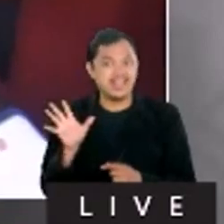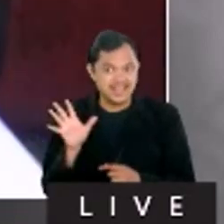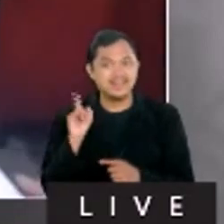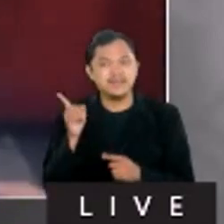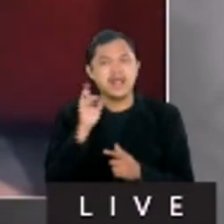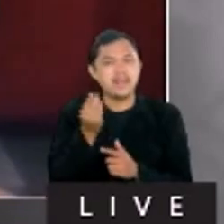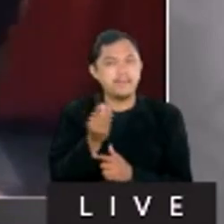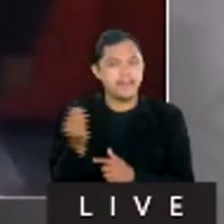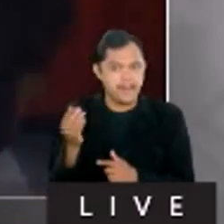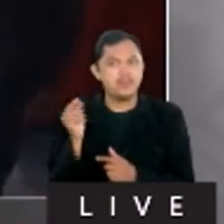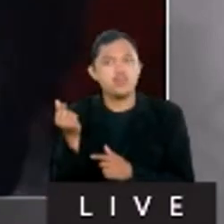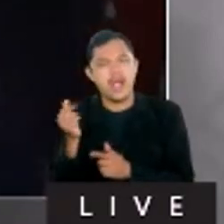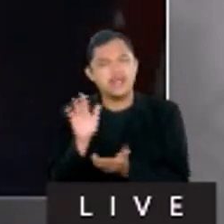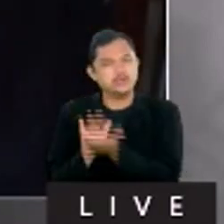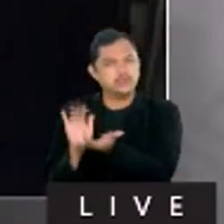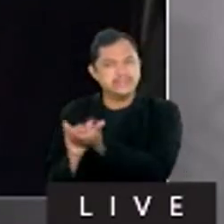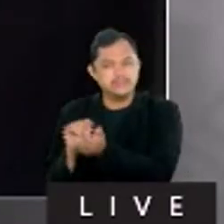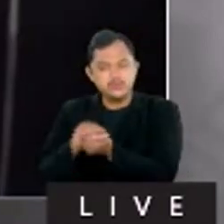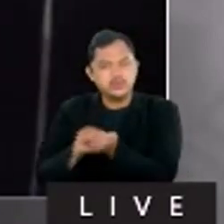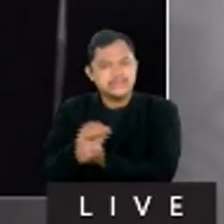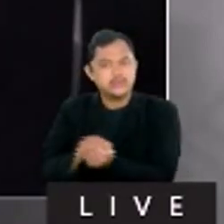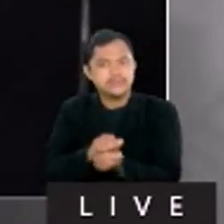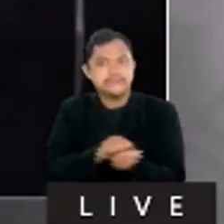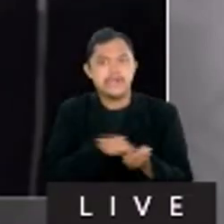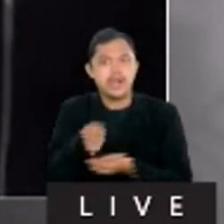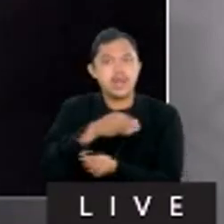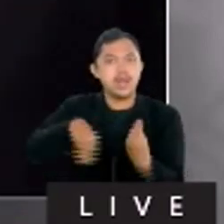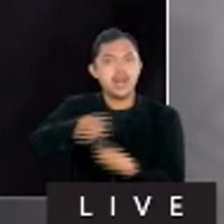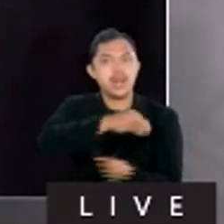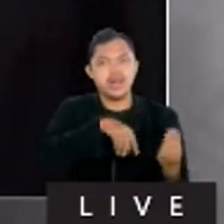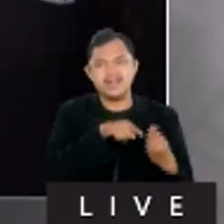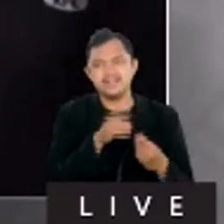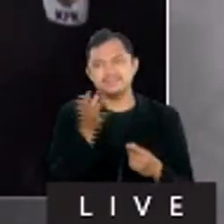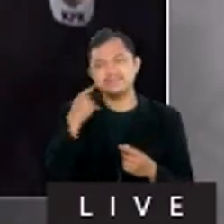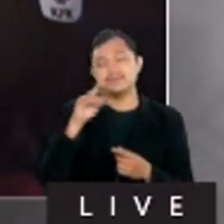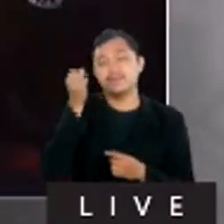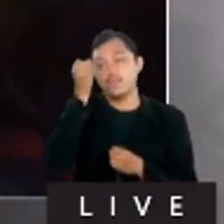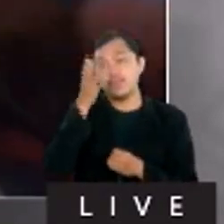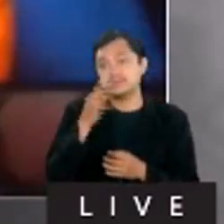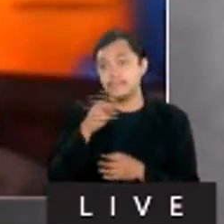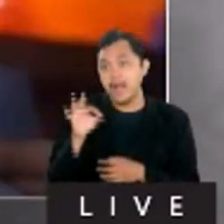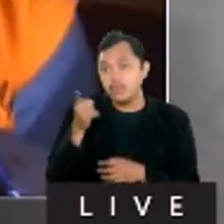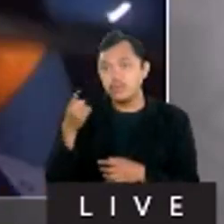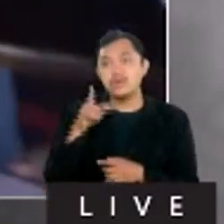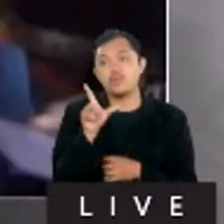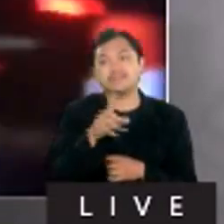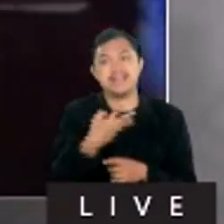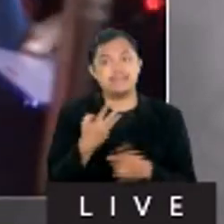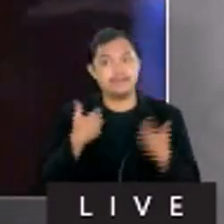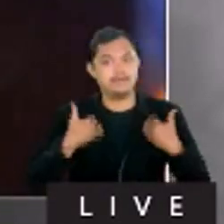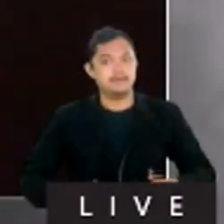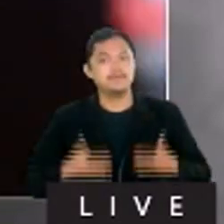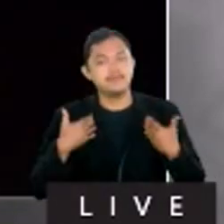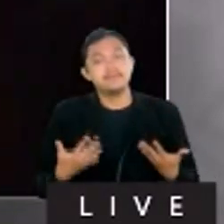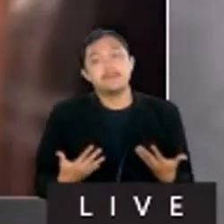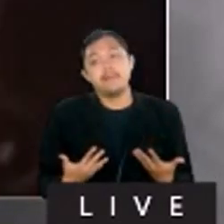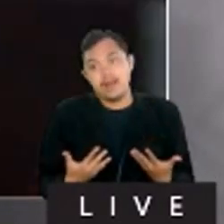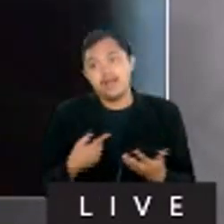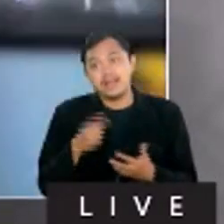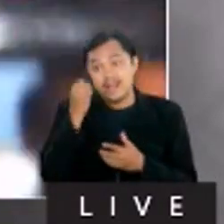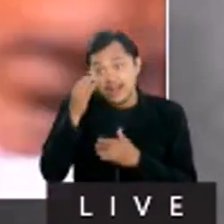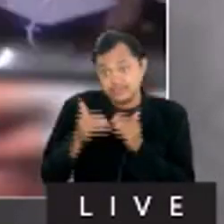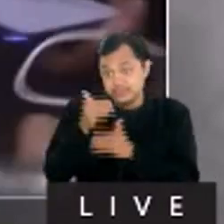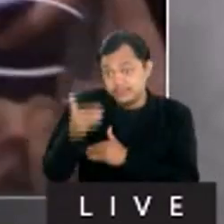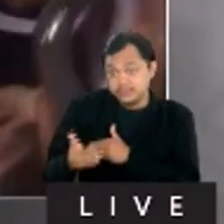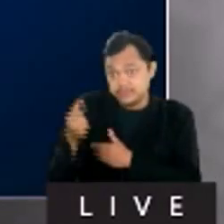pencucian uang. Dan saat ini kami masih menunggu update terkini dari kondisi Lukas NMB, yang nanti setelah dinyatakan sehat, KPK akan